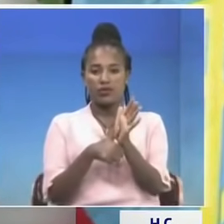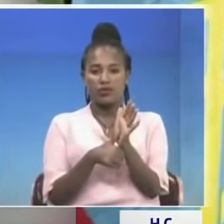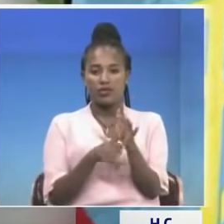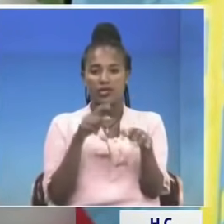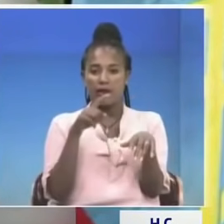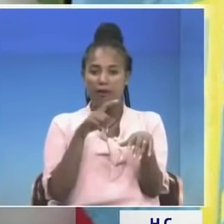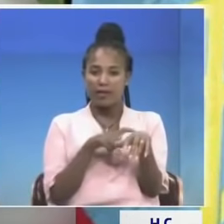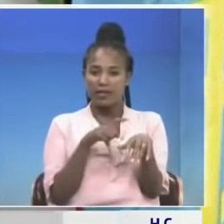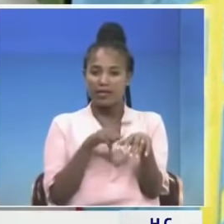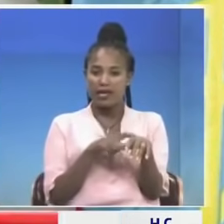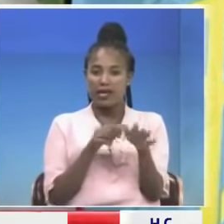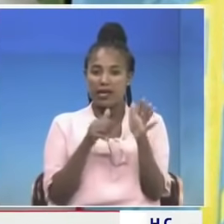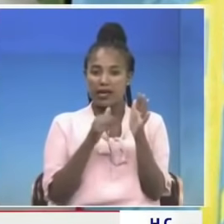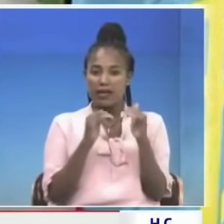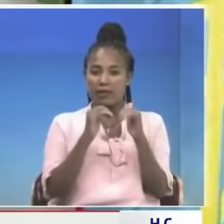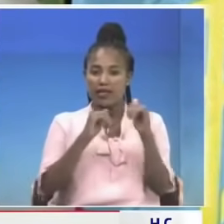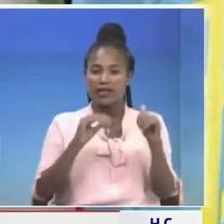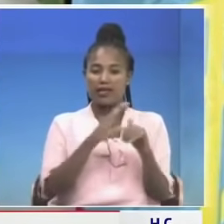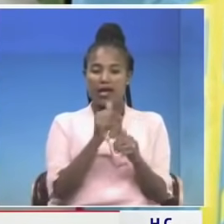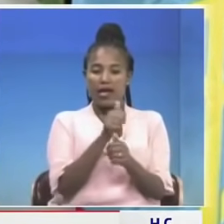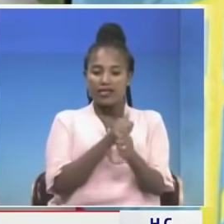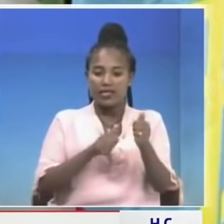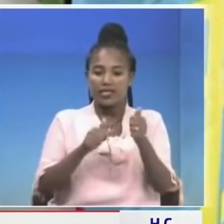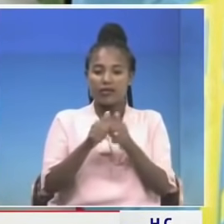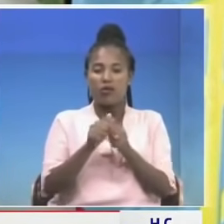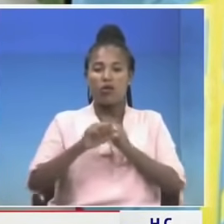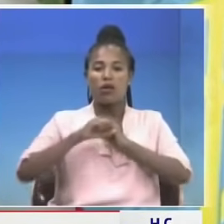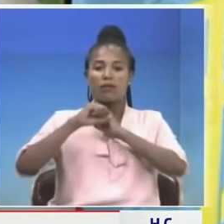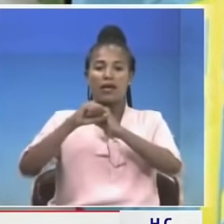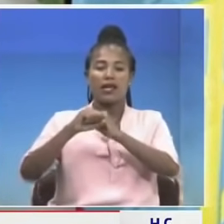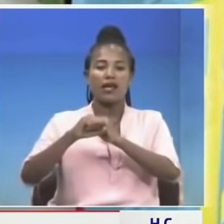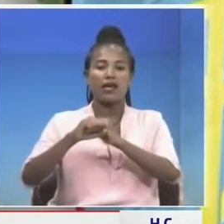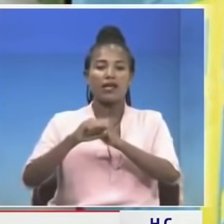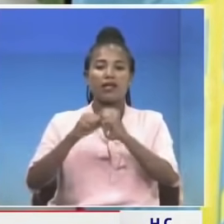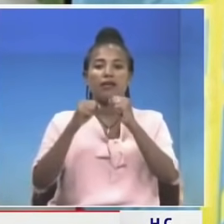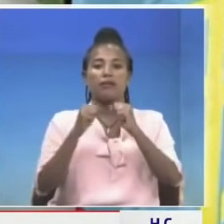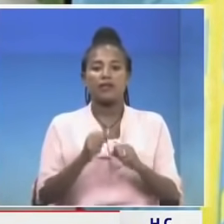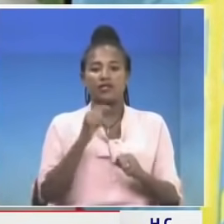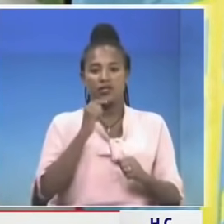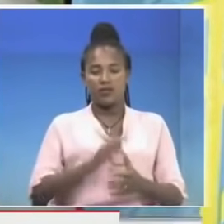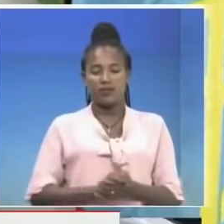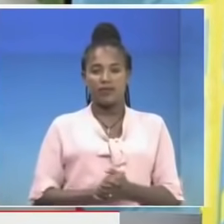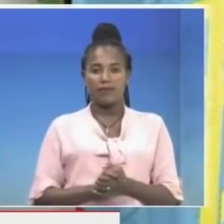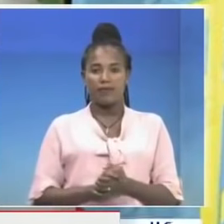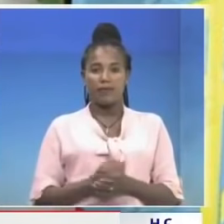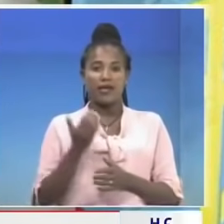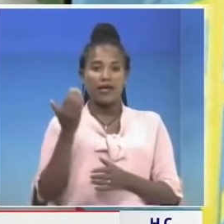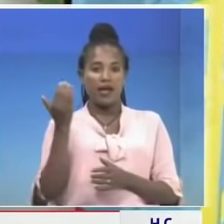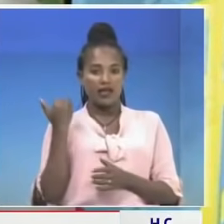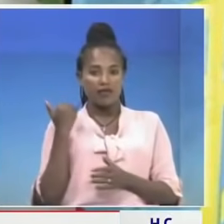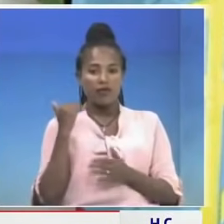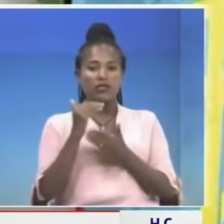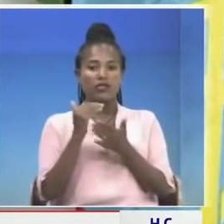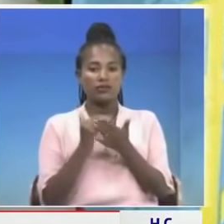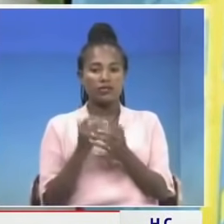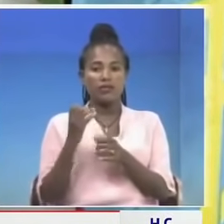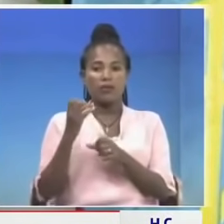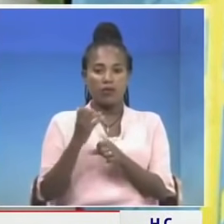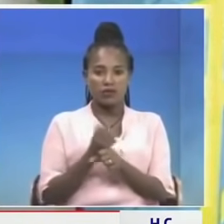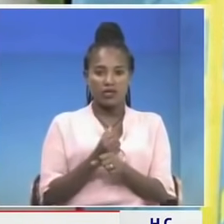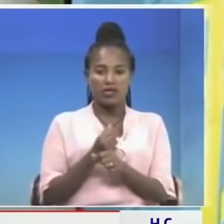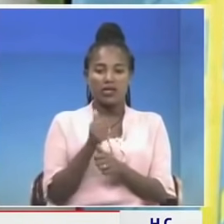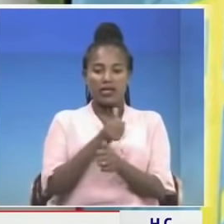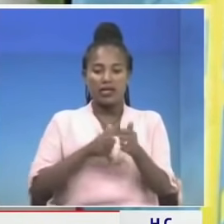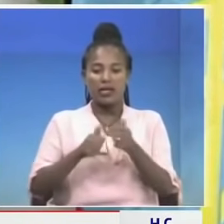በጊዜ ለመለየትና አስቀድሞ ለመከላከል የሚያስችል ነው። ካለፈው ትምህርት መውሰድ